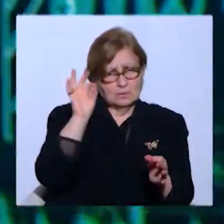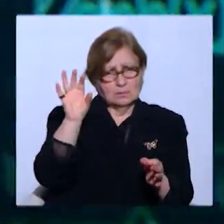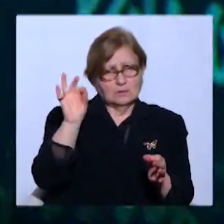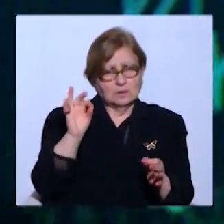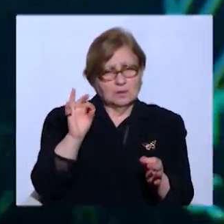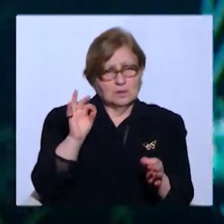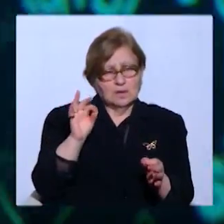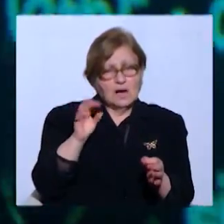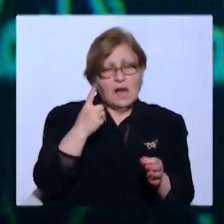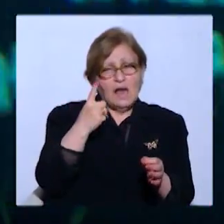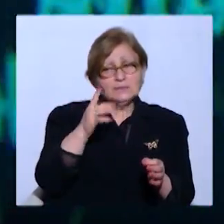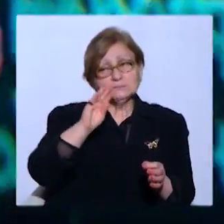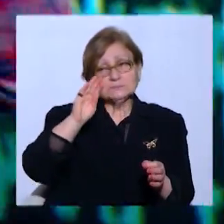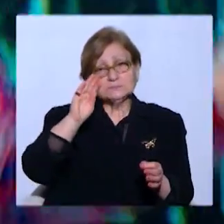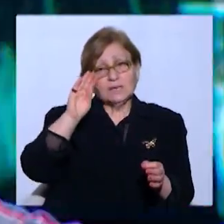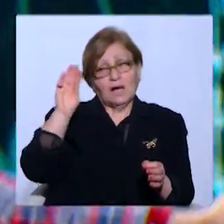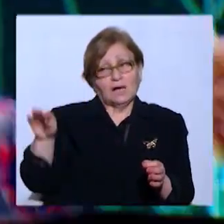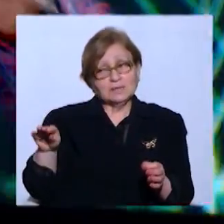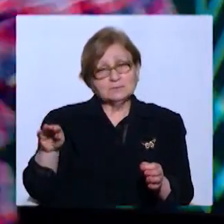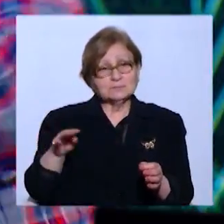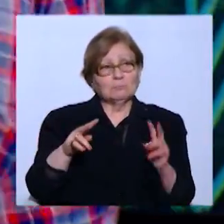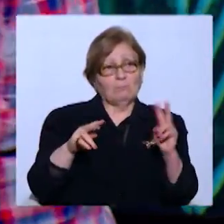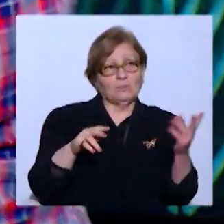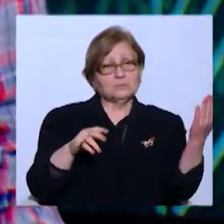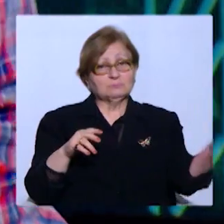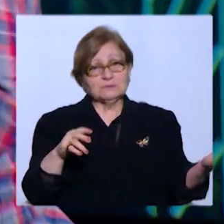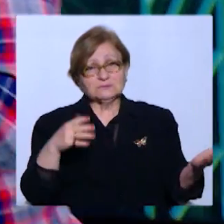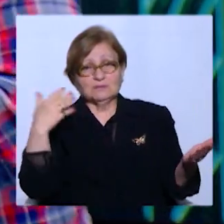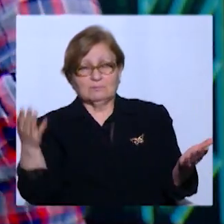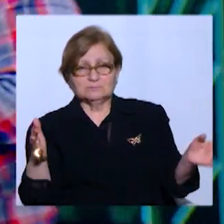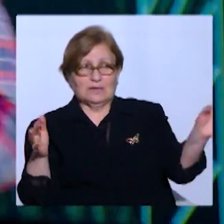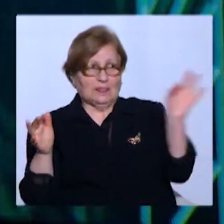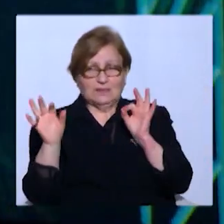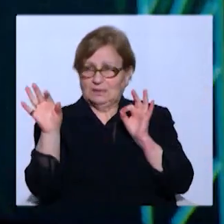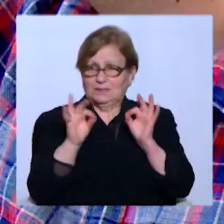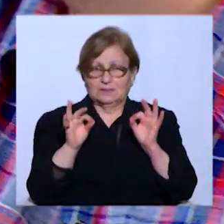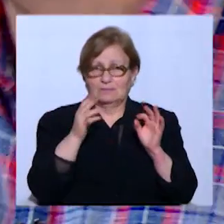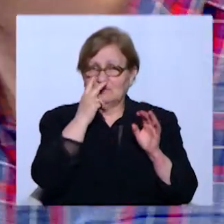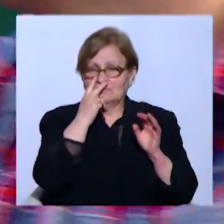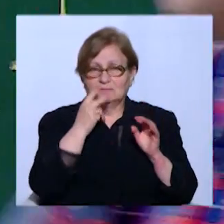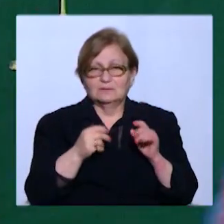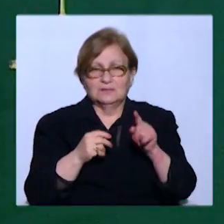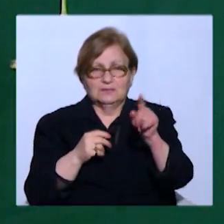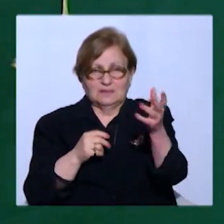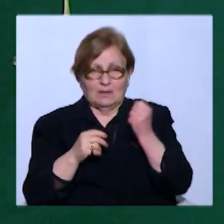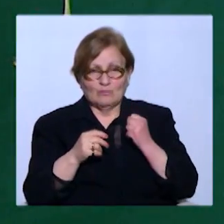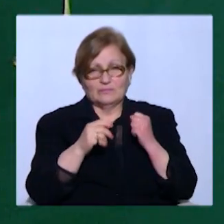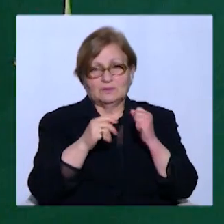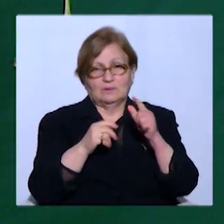ღერს მარცხენა მხრიდან ავიღებ, ერთს მარჯვნიდან. აბა ვნახოთ რა გამოვა. მოდი აქედან ამას ავიღებ.